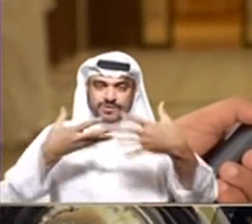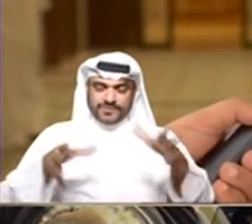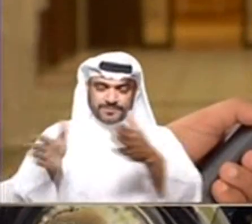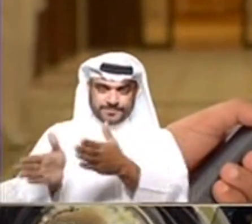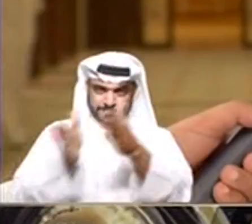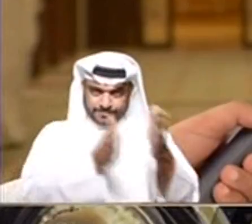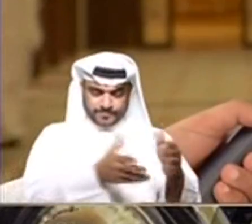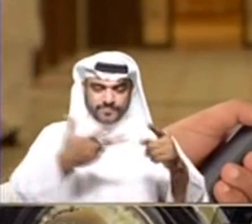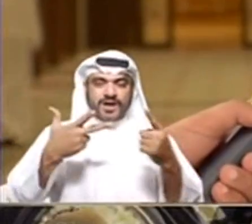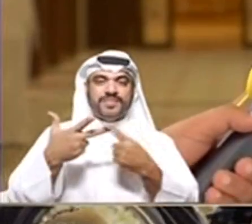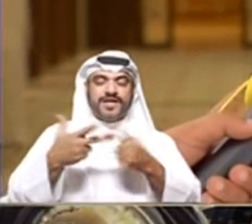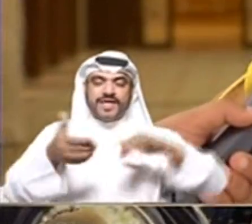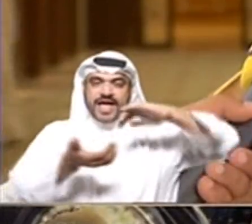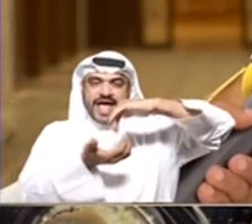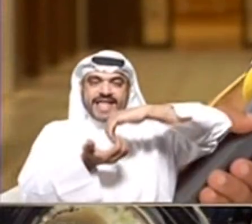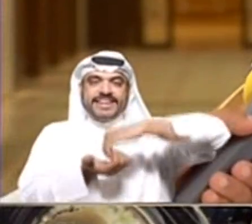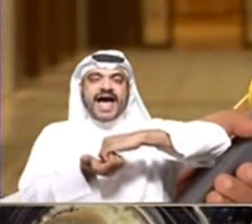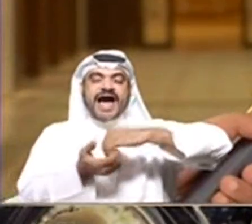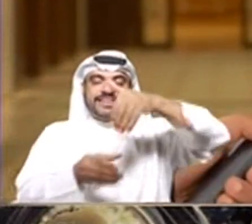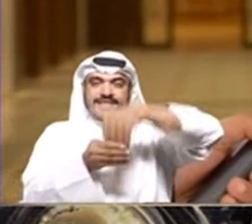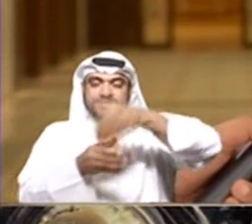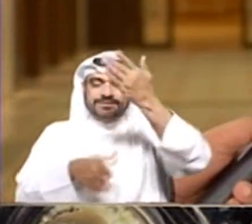ذلك فيما يتعلق في الاتحاد البرلماني الدولي هناك اجتماع للجنة التنفيذية.